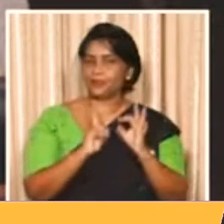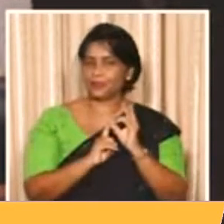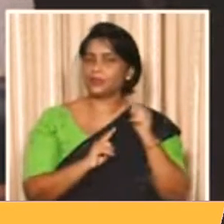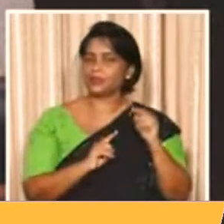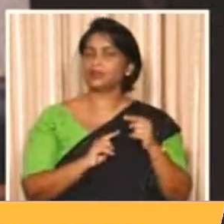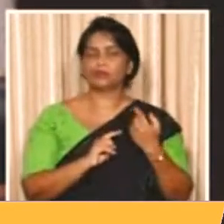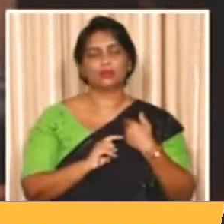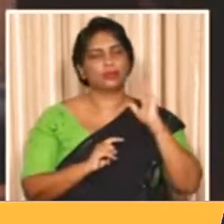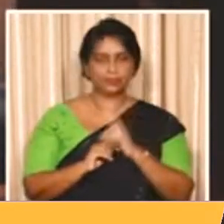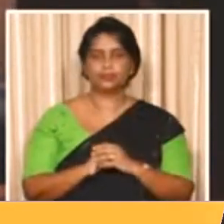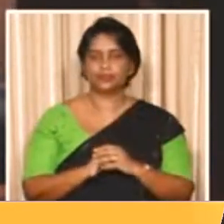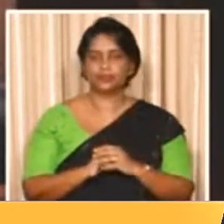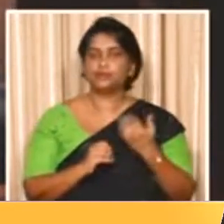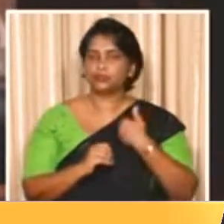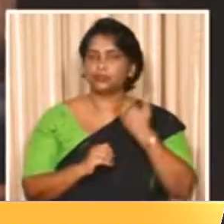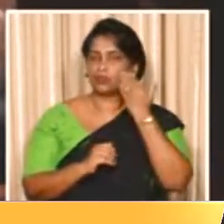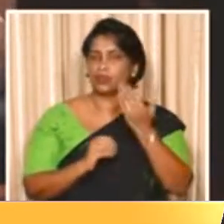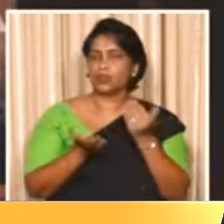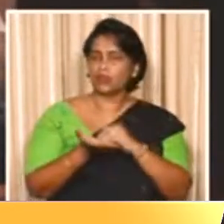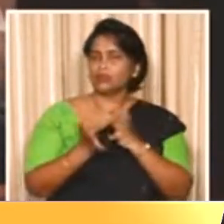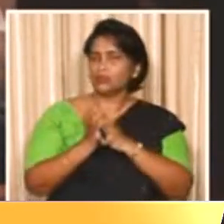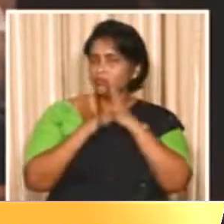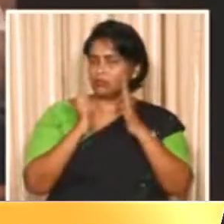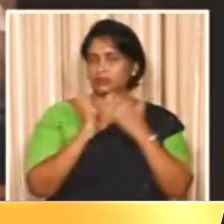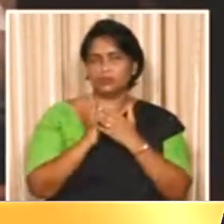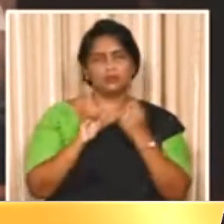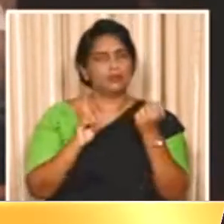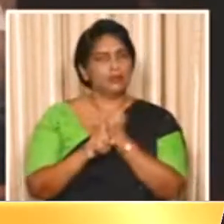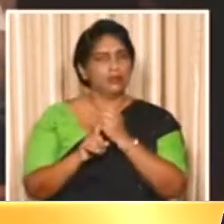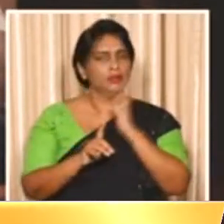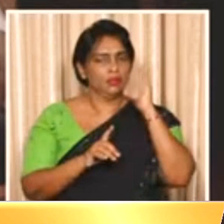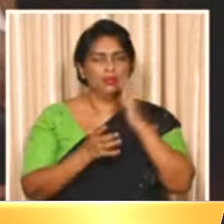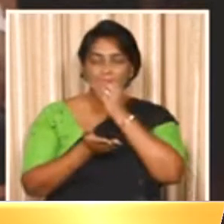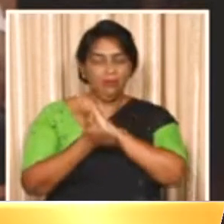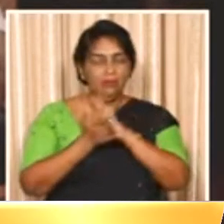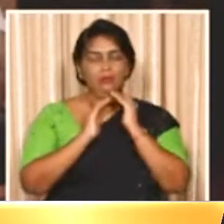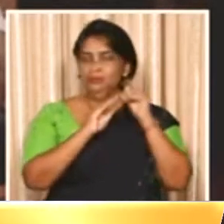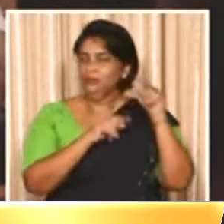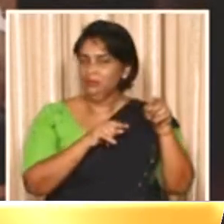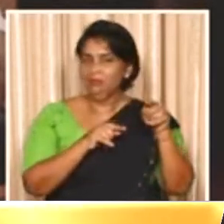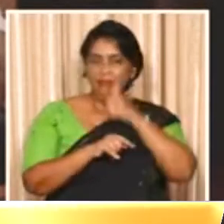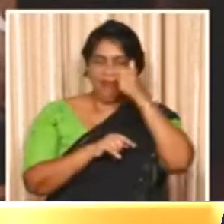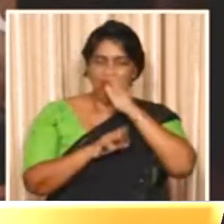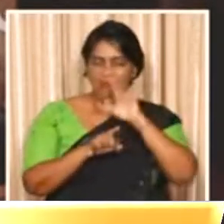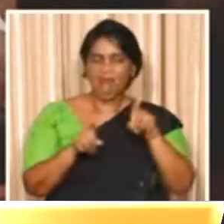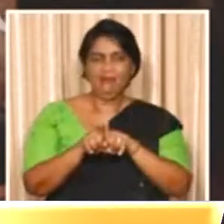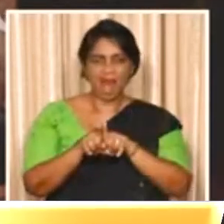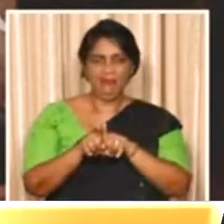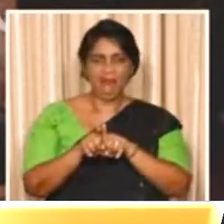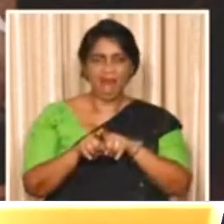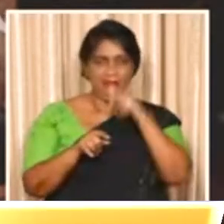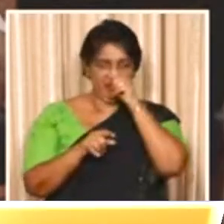මම විශේෂයෙන්ම සඳහන් කරන්න ඕනේ අපි දැක්ක තවත් බොහෝ ශේෂ්‍රවලට මේකෙන් ඇතිලා තියෙන බලපෑම. විශේෂයෙන්ම හෝටල් ශේෂ්‍රයේ වංචාවක් ලෙස